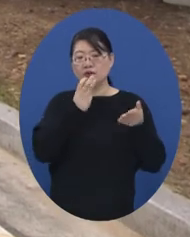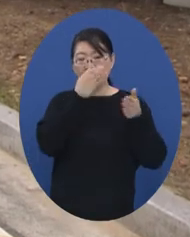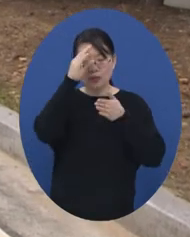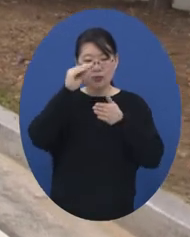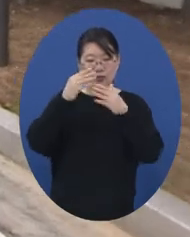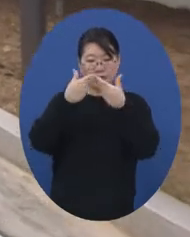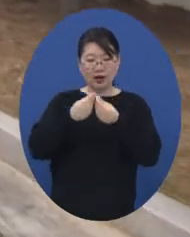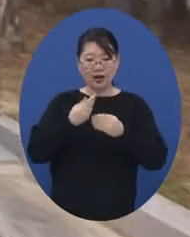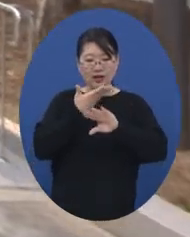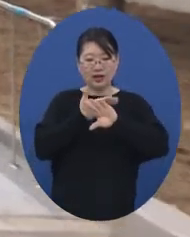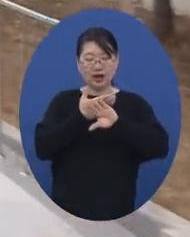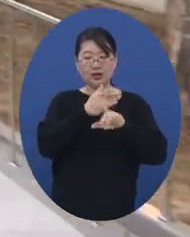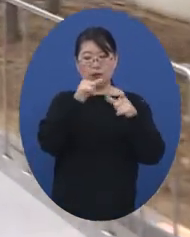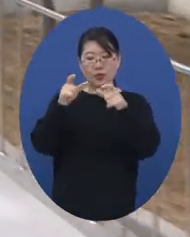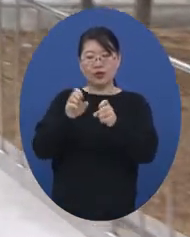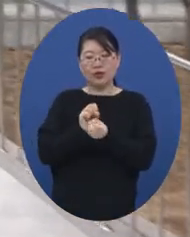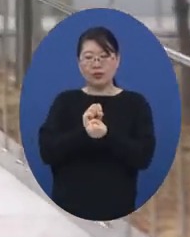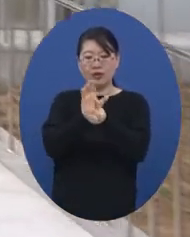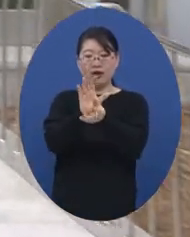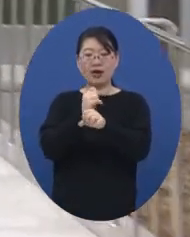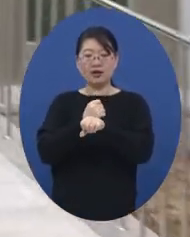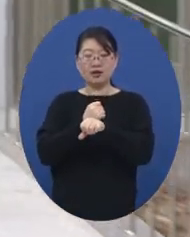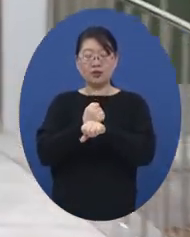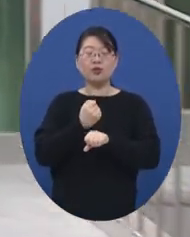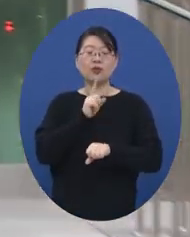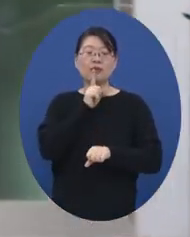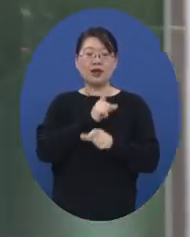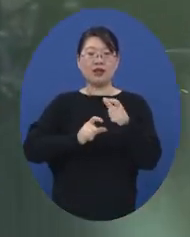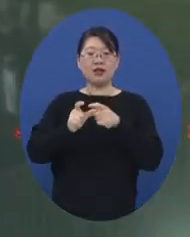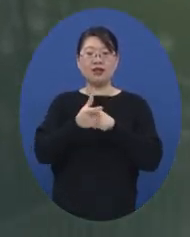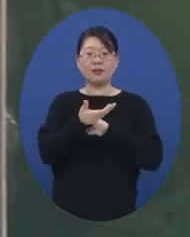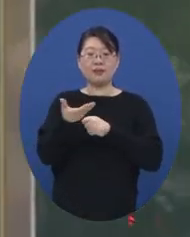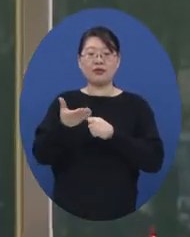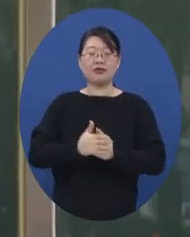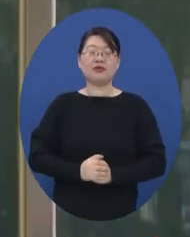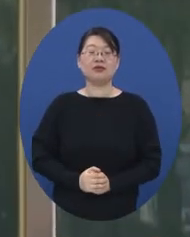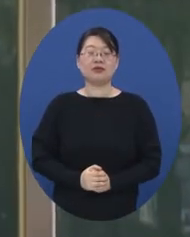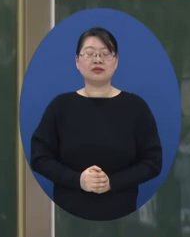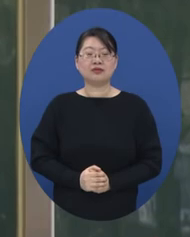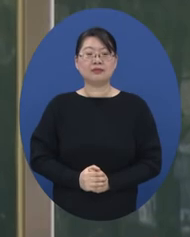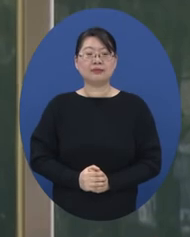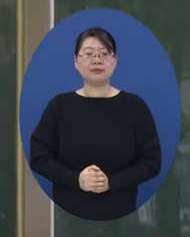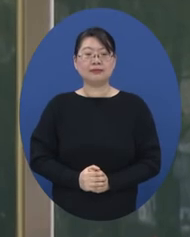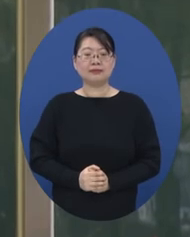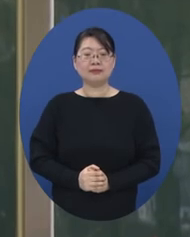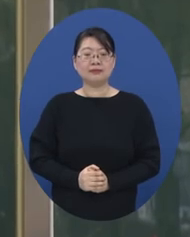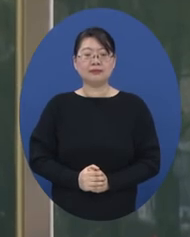지자체에 전파되도록 하겠다고도 덧붙였습니다. 경기지TV 최지연입니다.